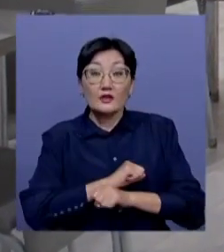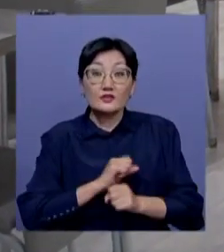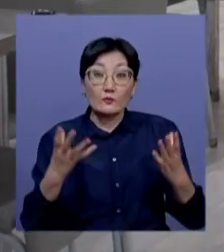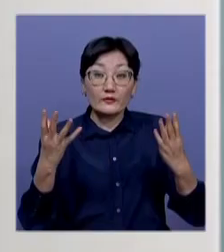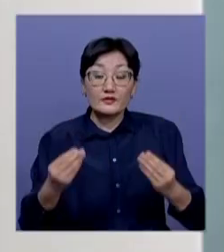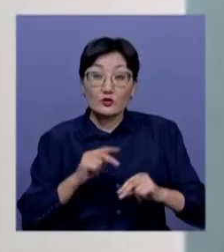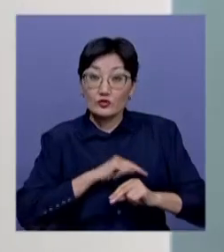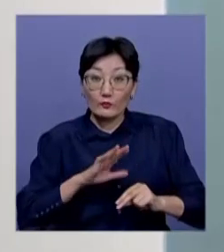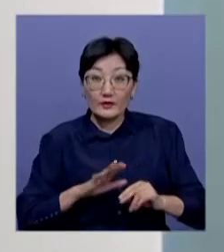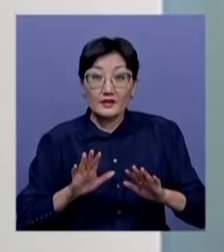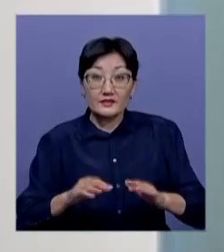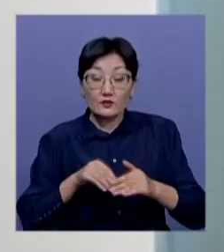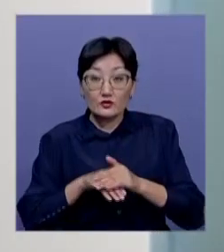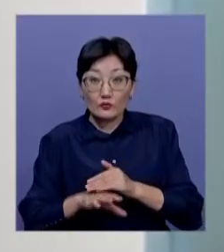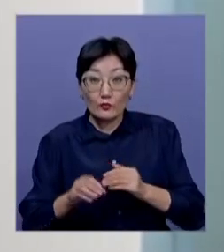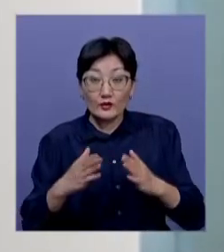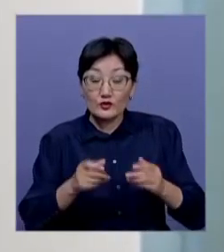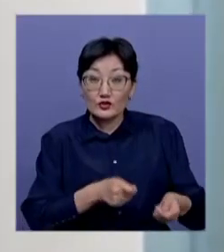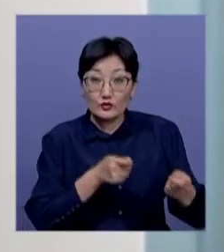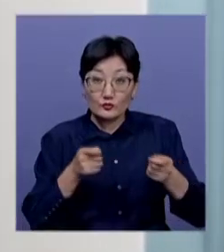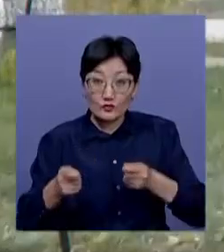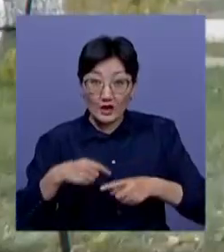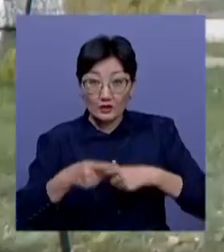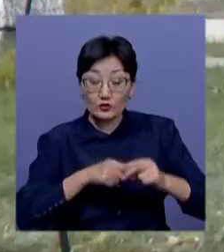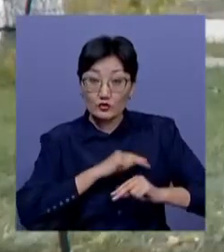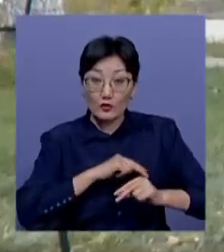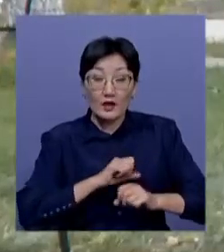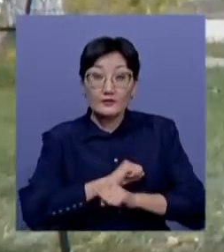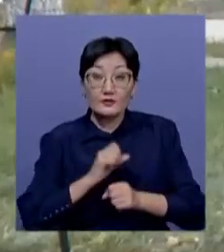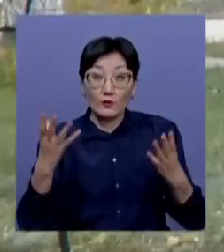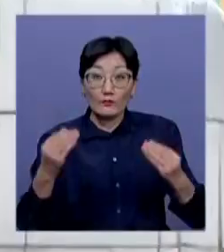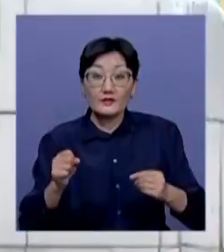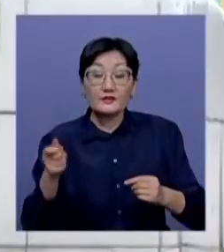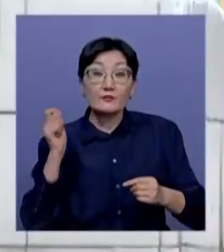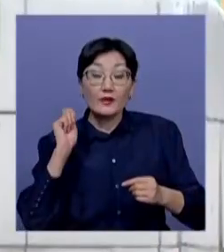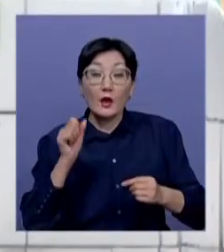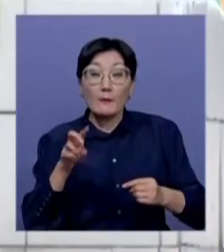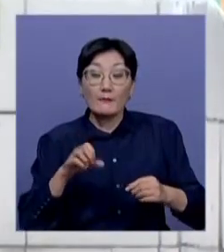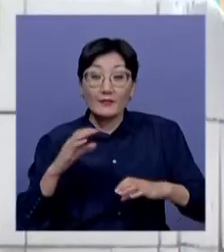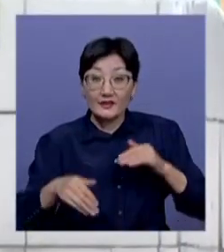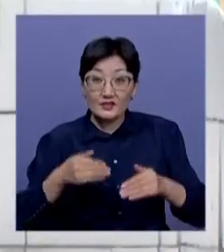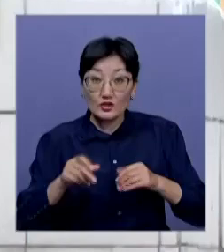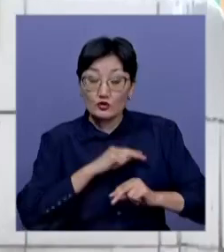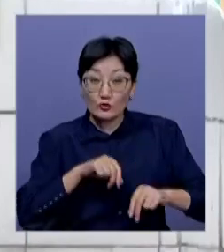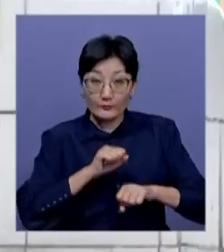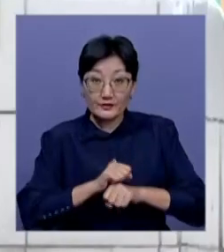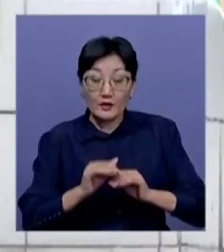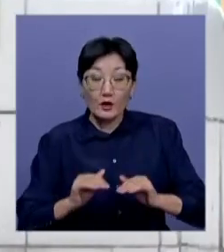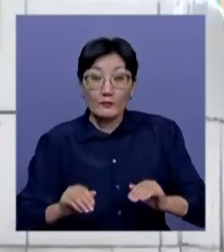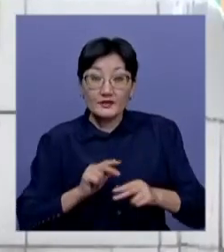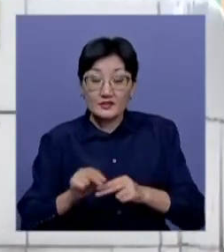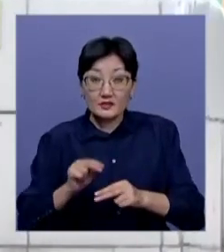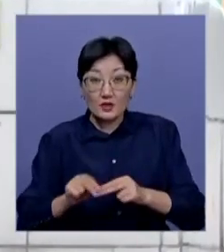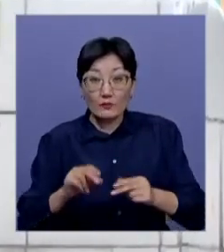күндері істемейді. Тек сыртқа шығарып, үйге жеткізу арқылы жұмыс жасайды. Демалыс күндері сауна мен бассейндерде жұмысын тоқтатады. Ал балалар үйірмелері